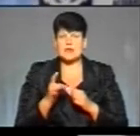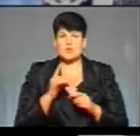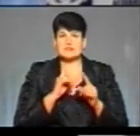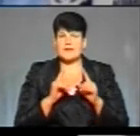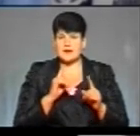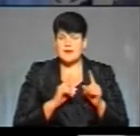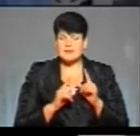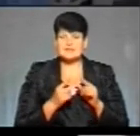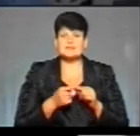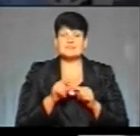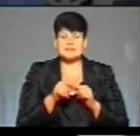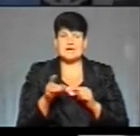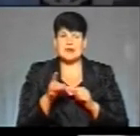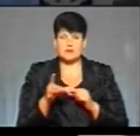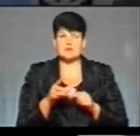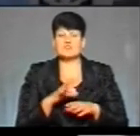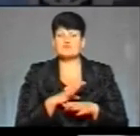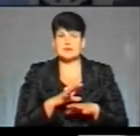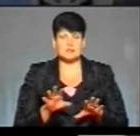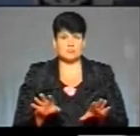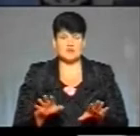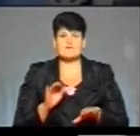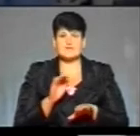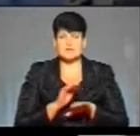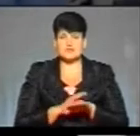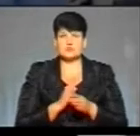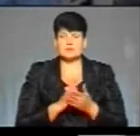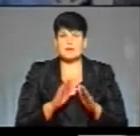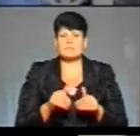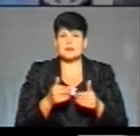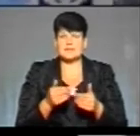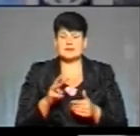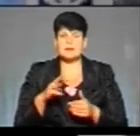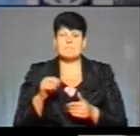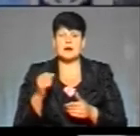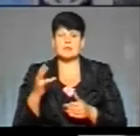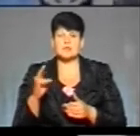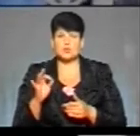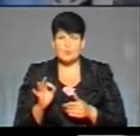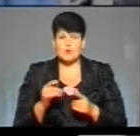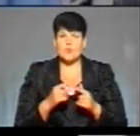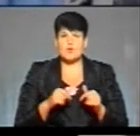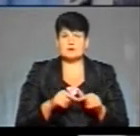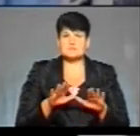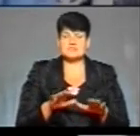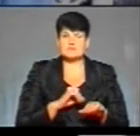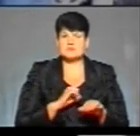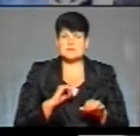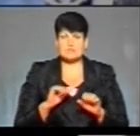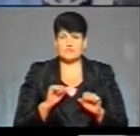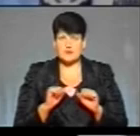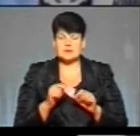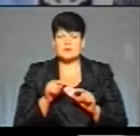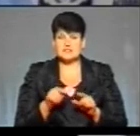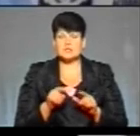в тих районах, яких вже не буде, фактично має передати своє майно або органу місцевого самоврядування. Якщо ці функції, які там